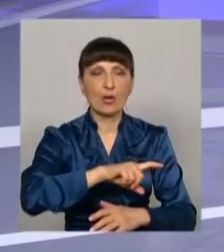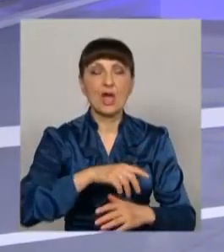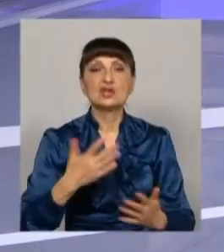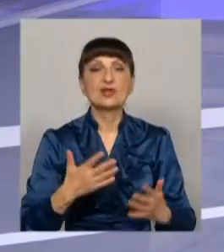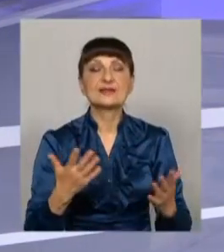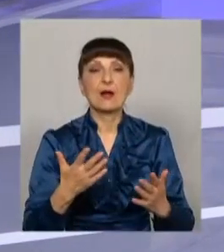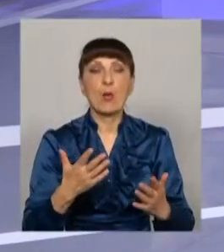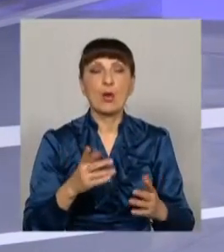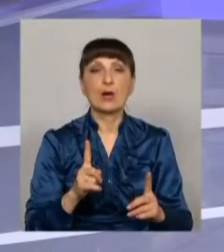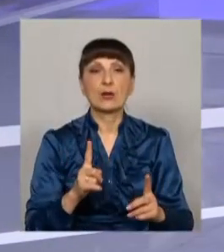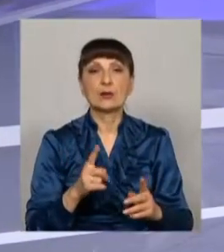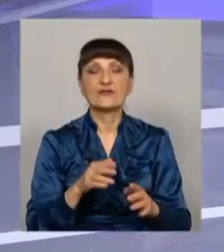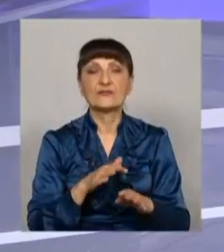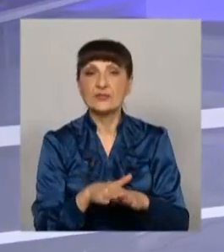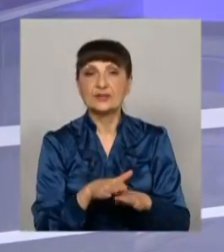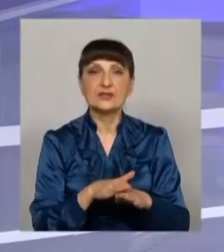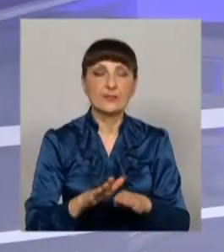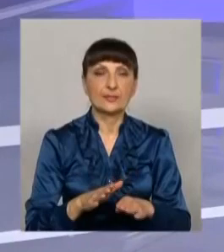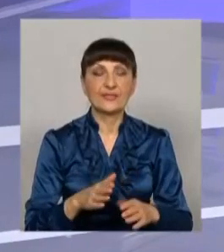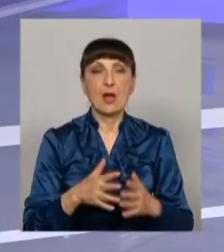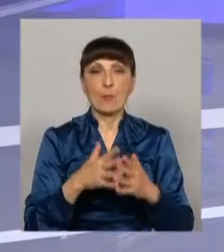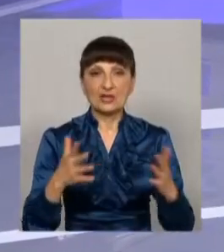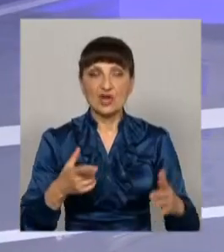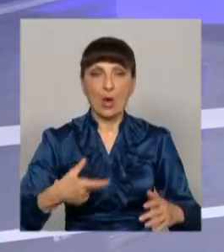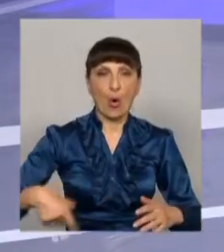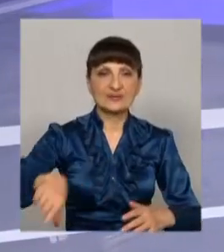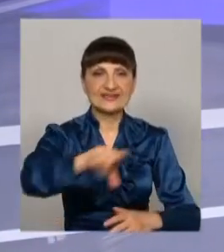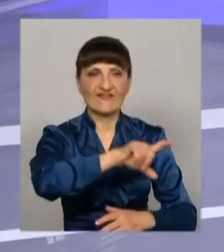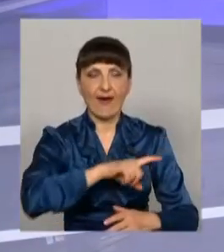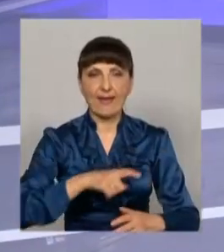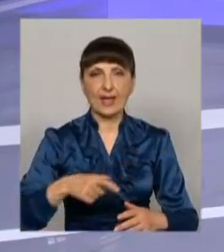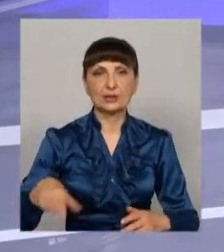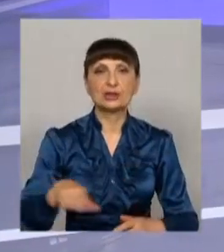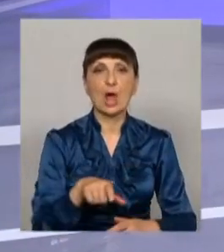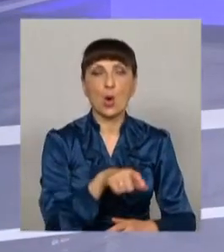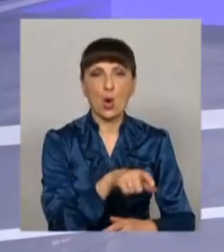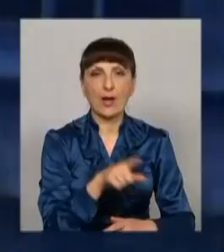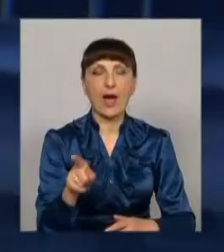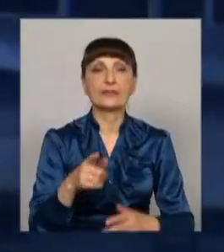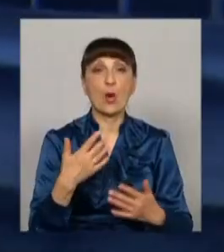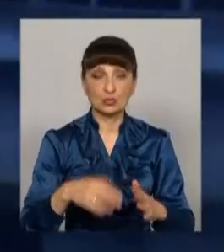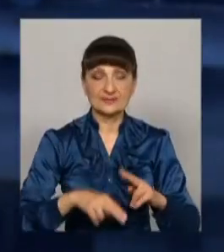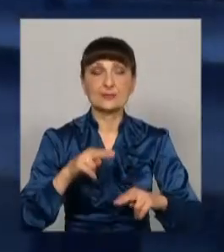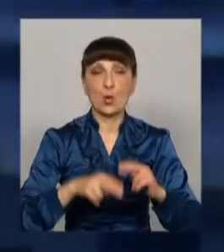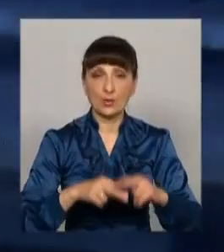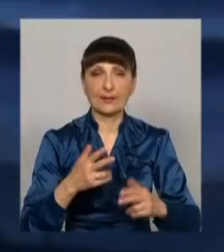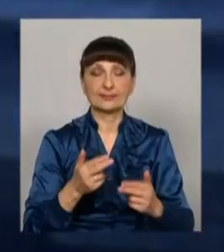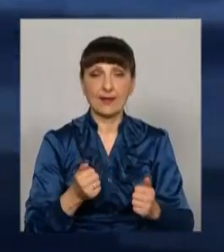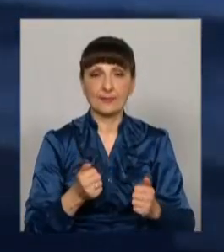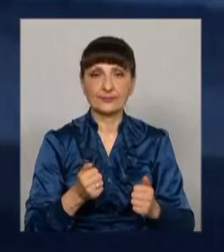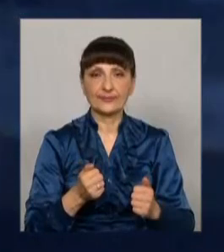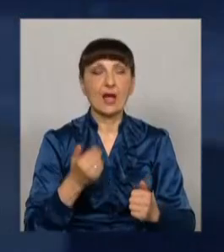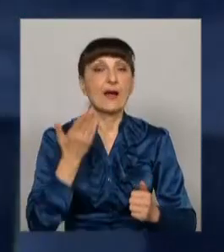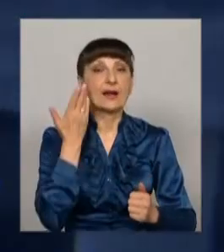проект? Ну, большая кольцевая автомобильная дорога Алматы, она сейчас находится в стадии строительства. При